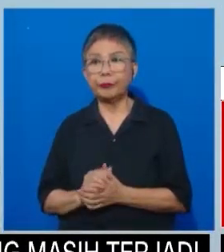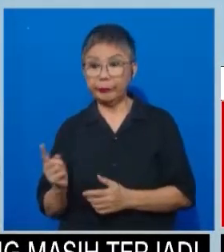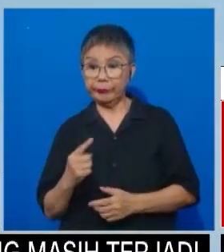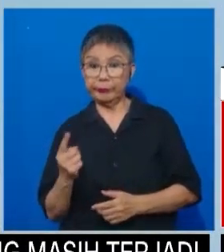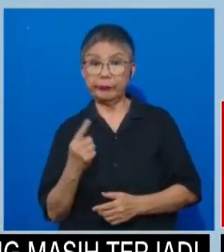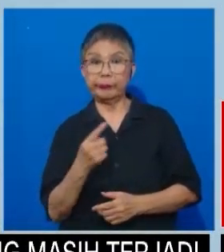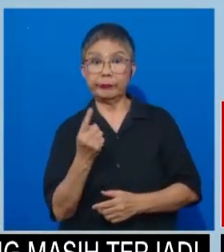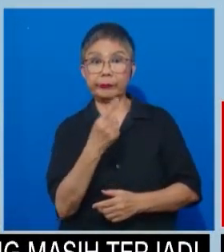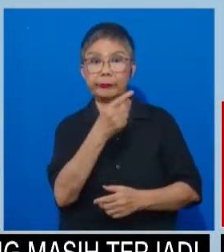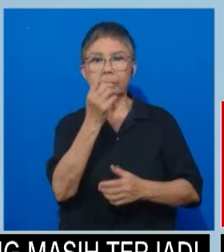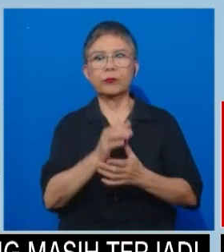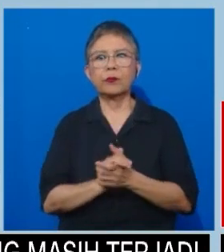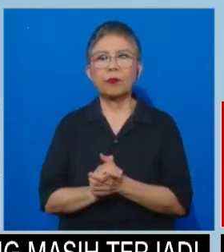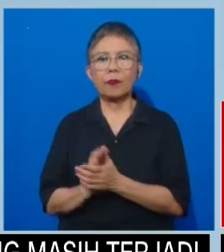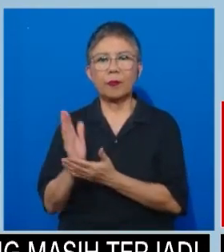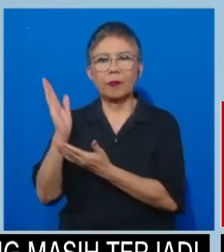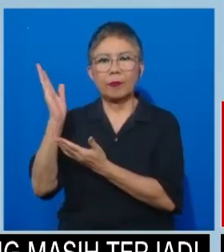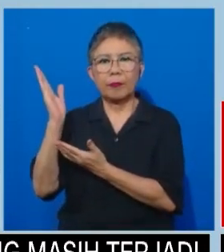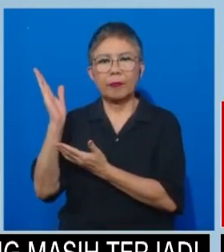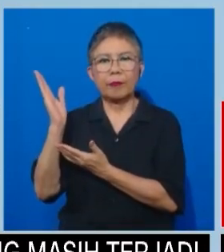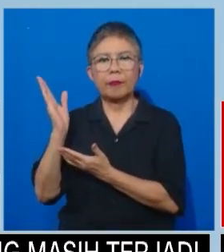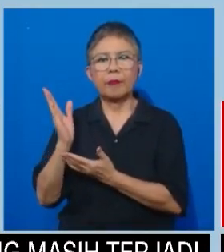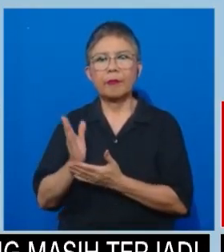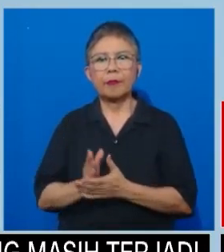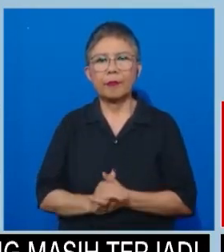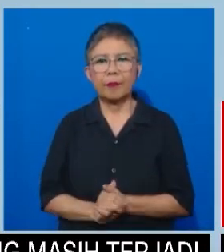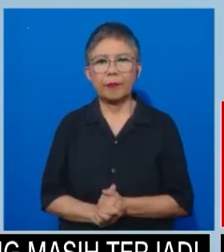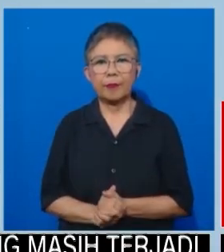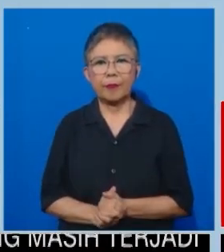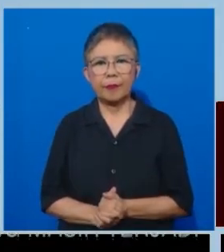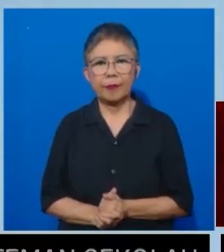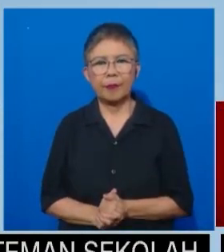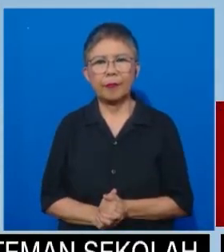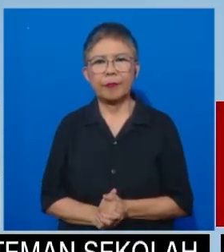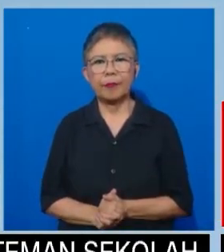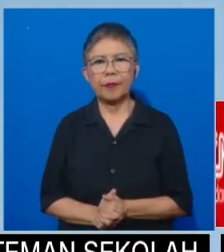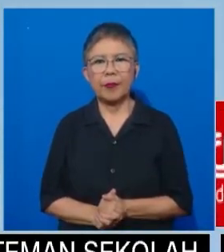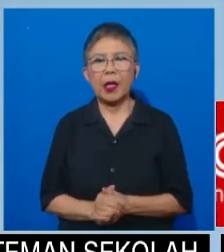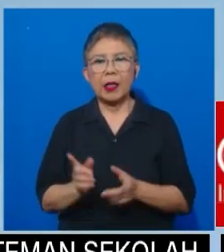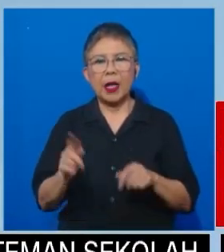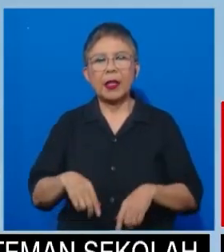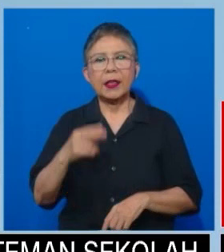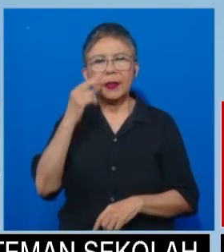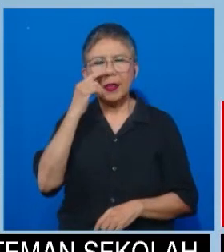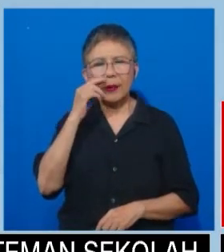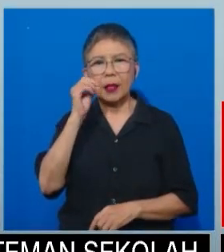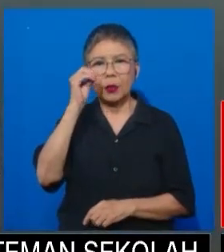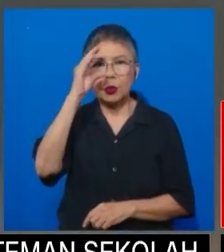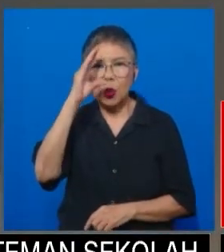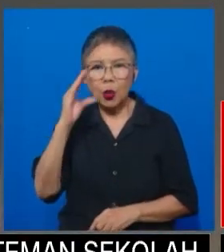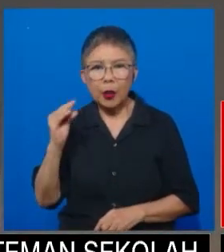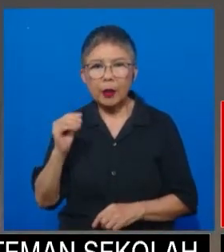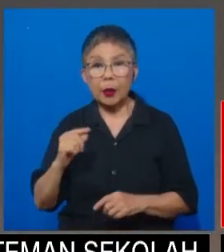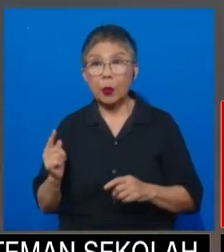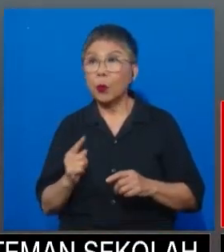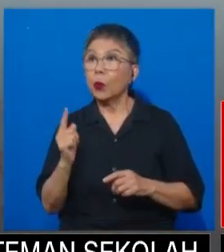Nah, inilah kemunculan angin puting beliung atau yang biasa disebut warga palak tahun ini yang terjadi pada Selasa sore. Pusaran angin menjulang